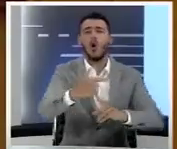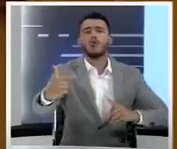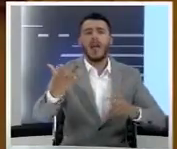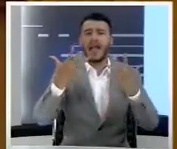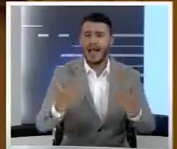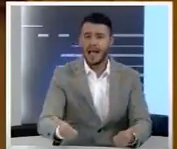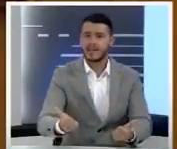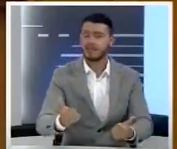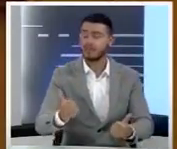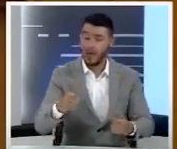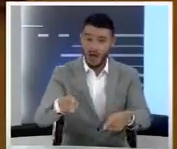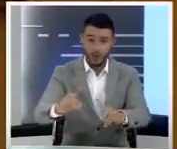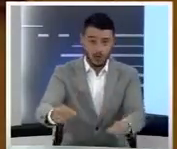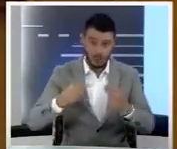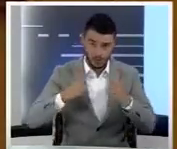ανθρώπους,